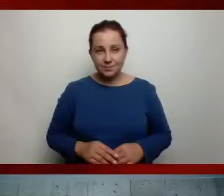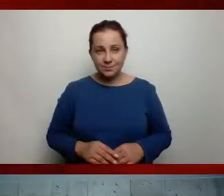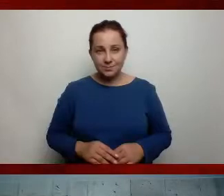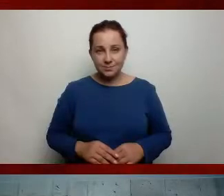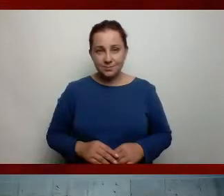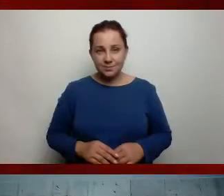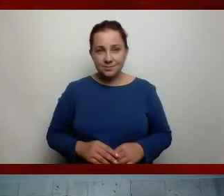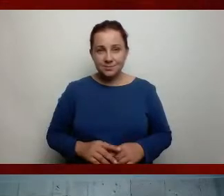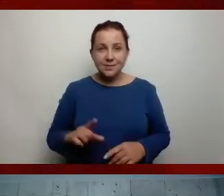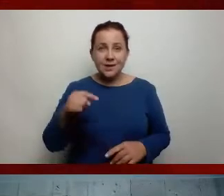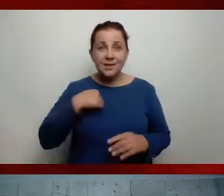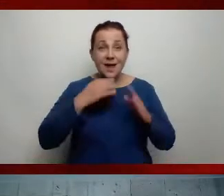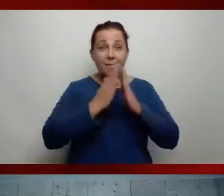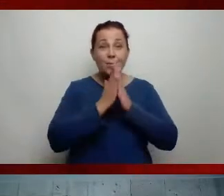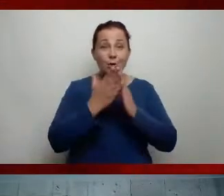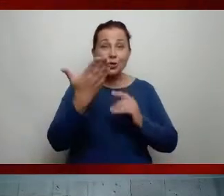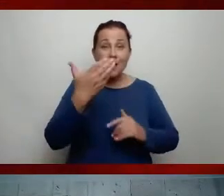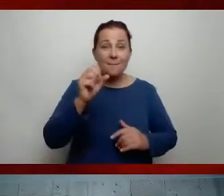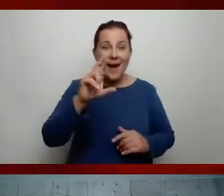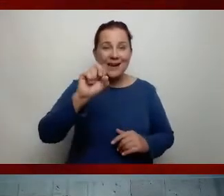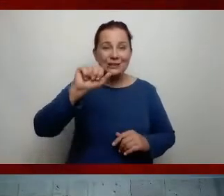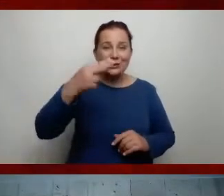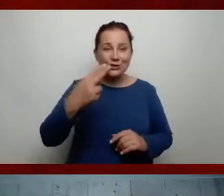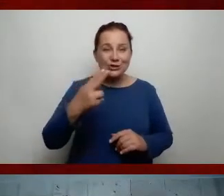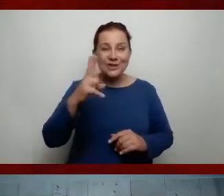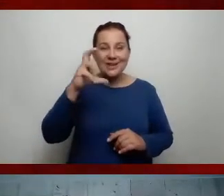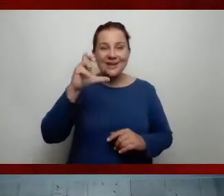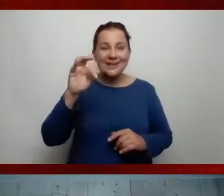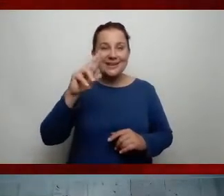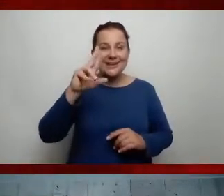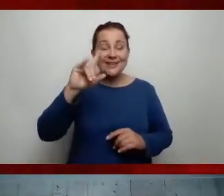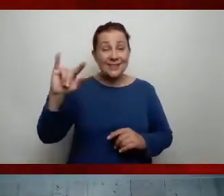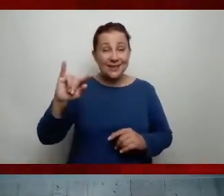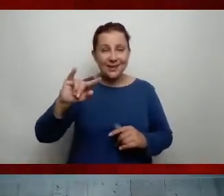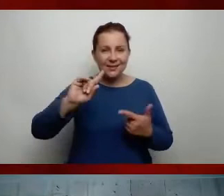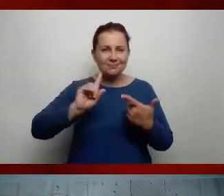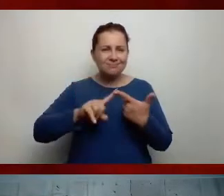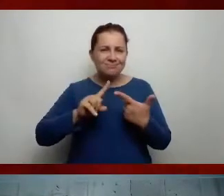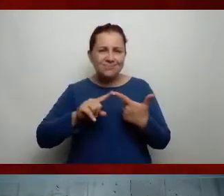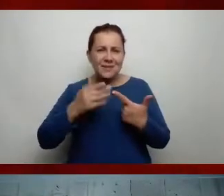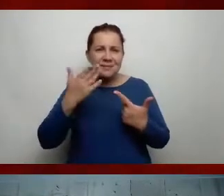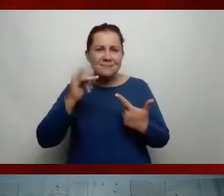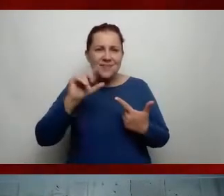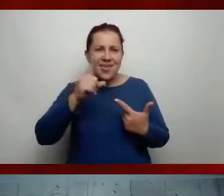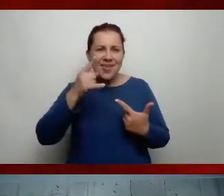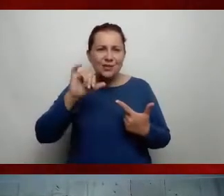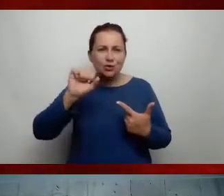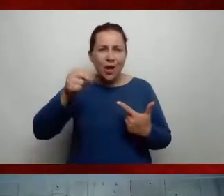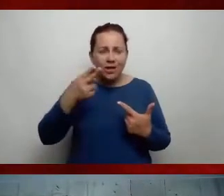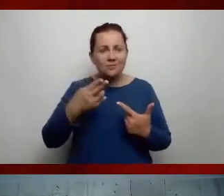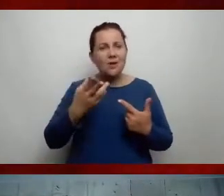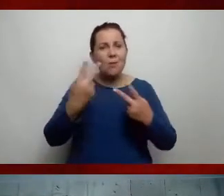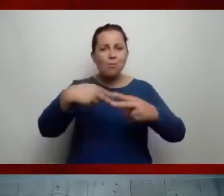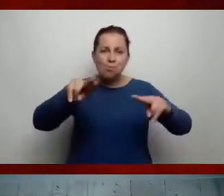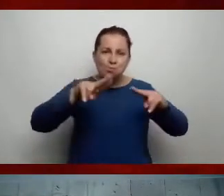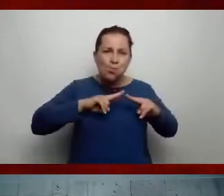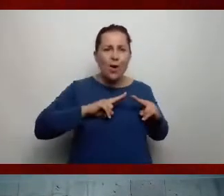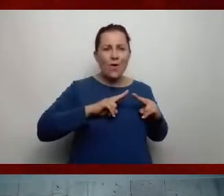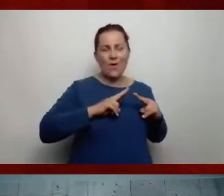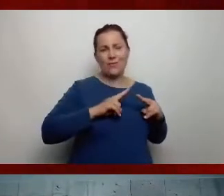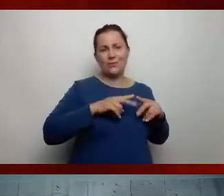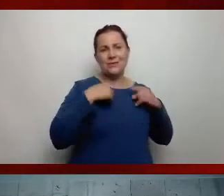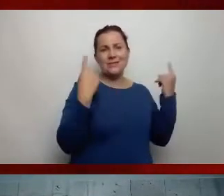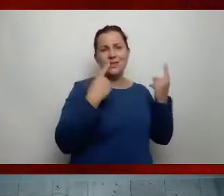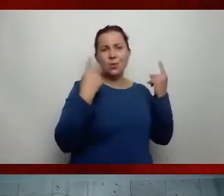Ja poproszę Marcina Chytrego oraz Macieja Mieziana. Panowie, proszę wróćmy do tego elementu z biografii